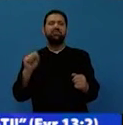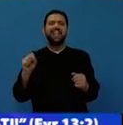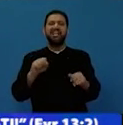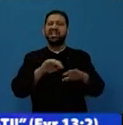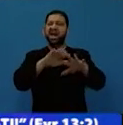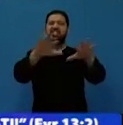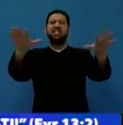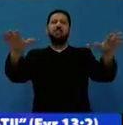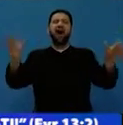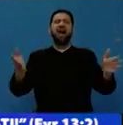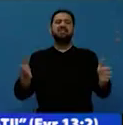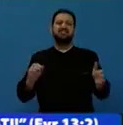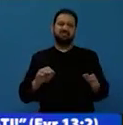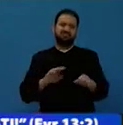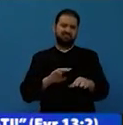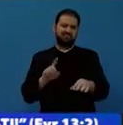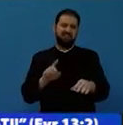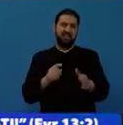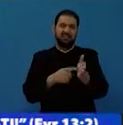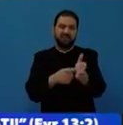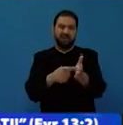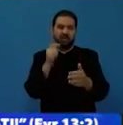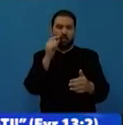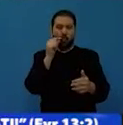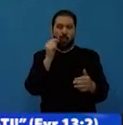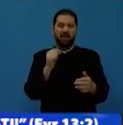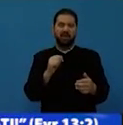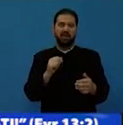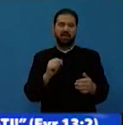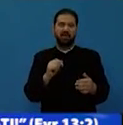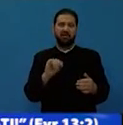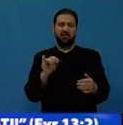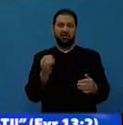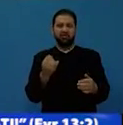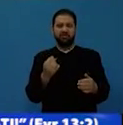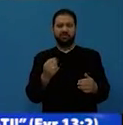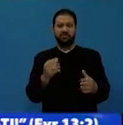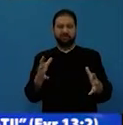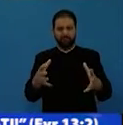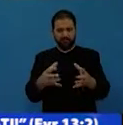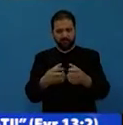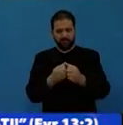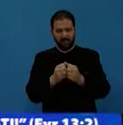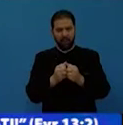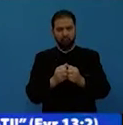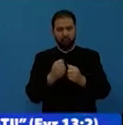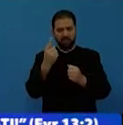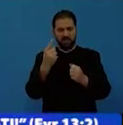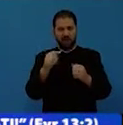oamenii și asumi ca o